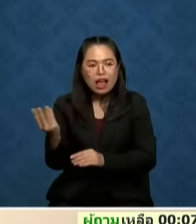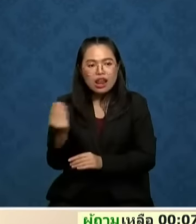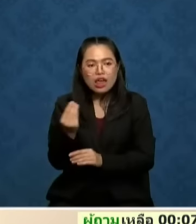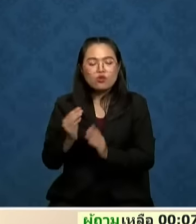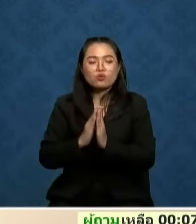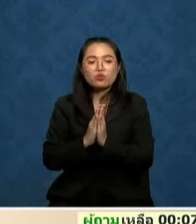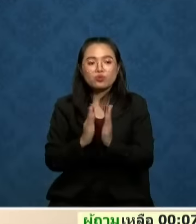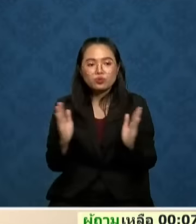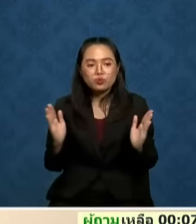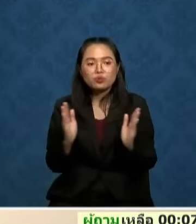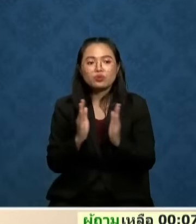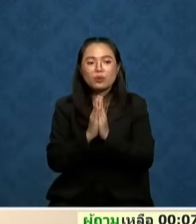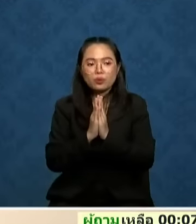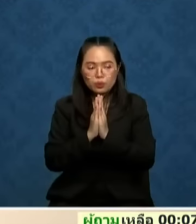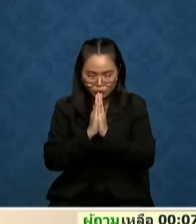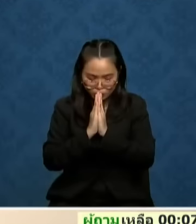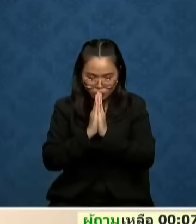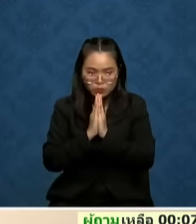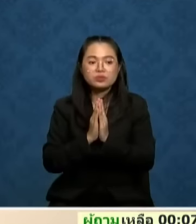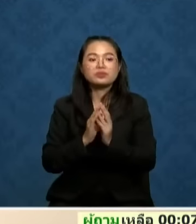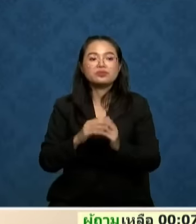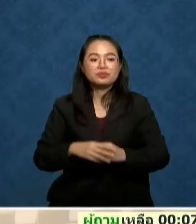ขอบคุณค่ะ